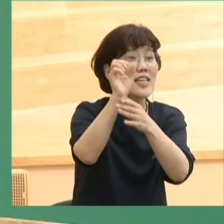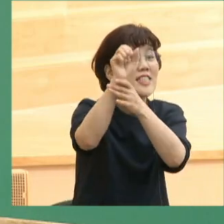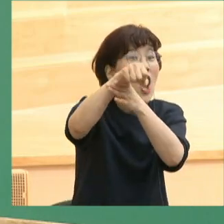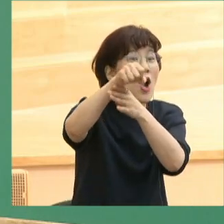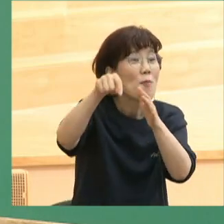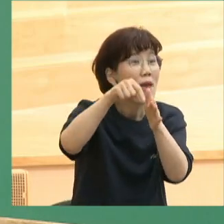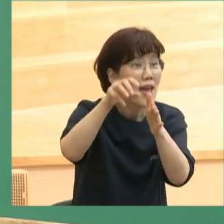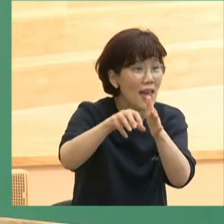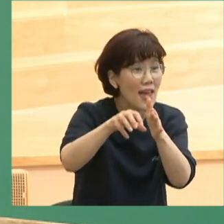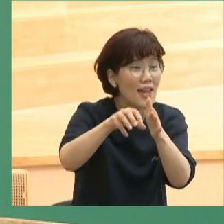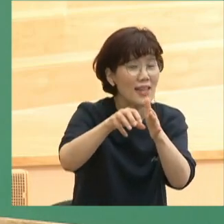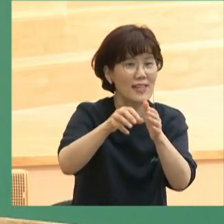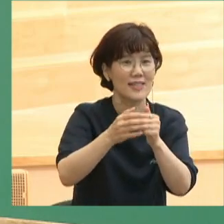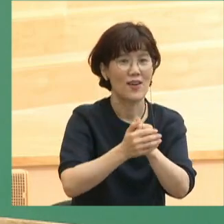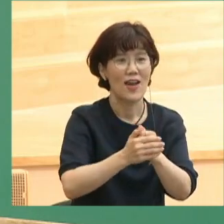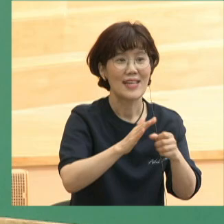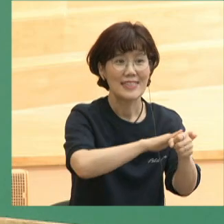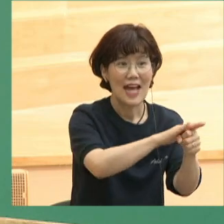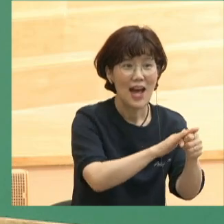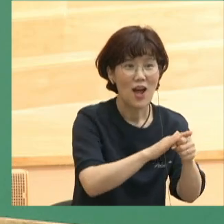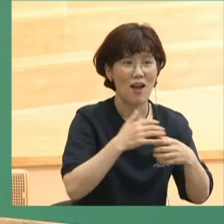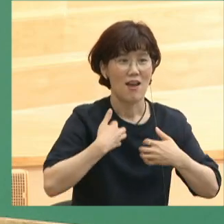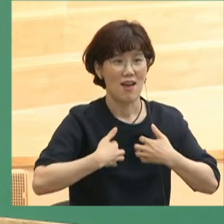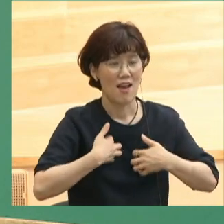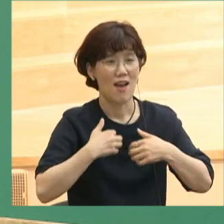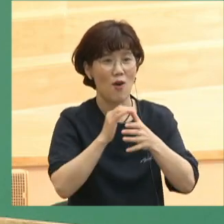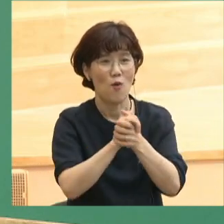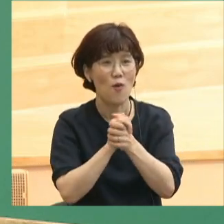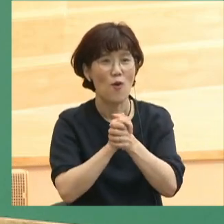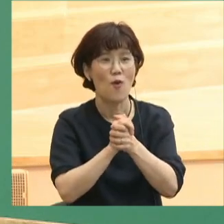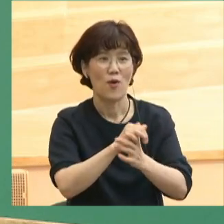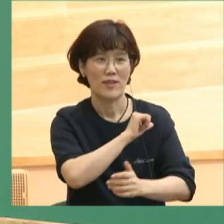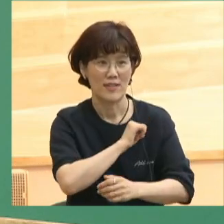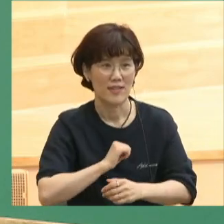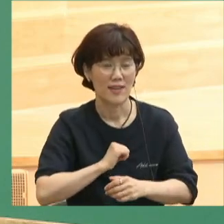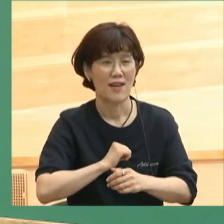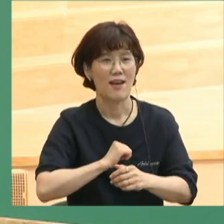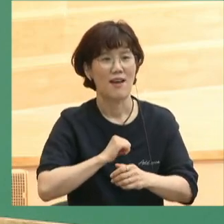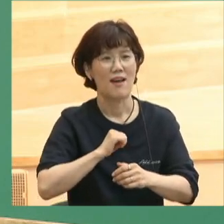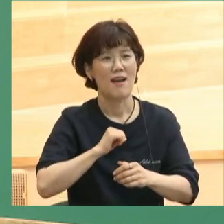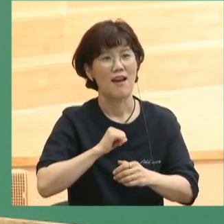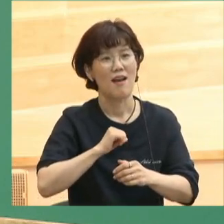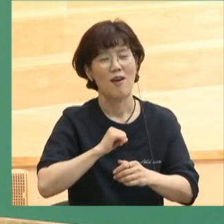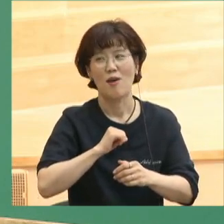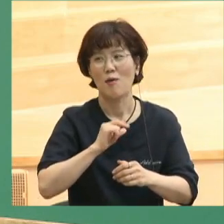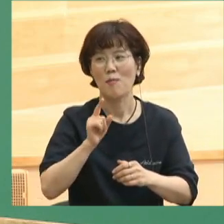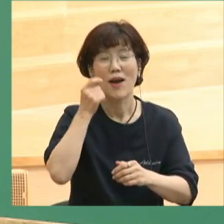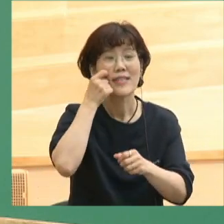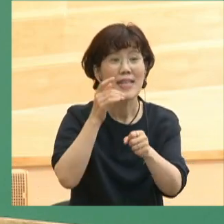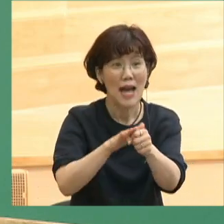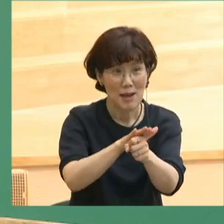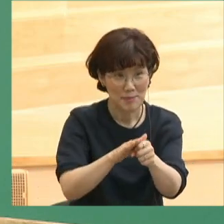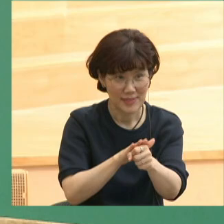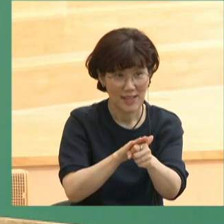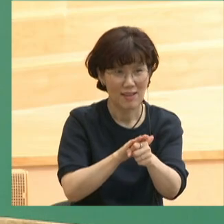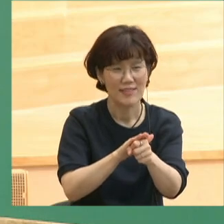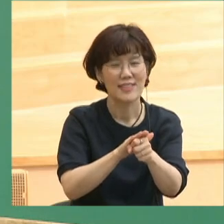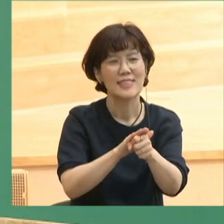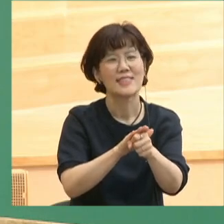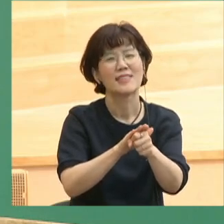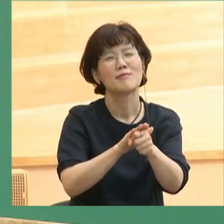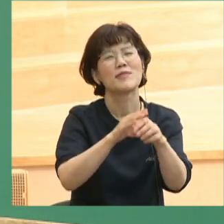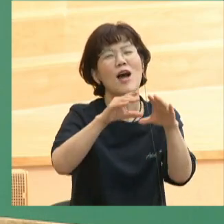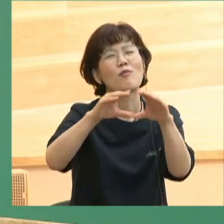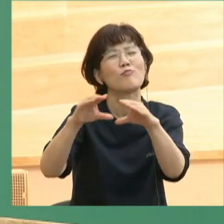분명히 오직 성령의 열매는 사랑과 희락과 화평과 오래 참음과 자비와 그 다음에 뭐가 있어요? 양선이